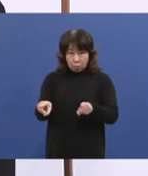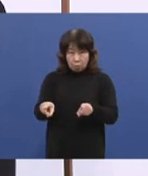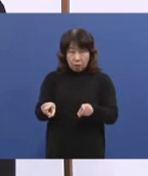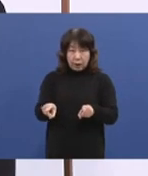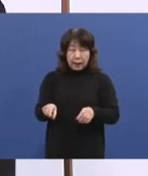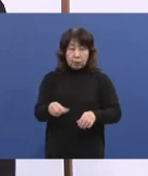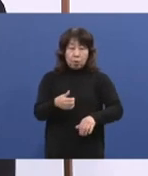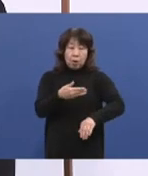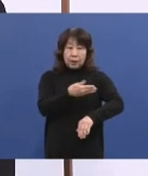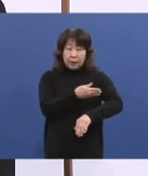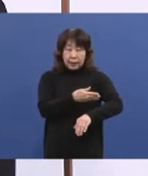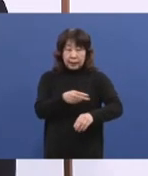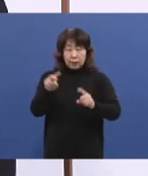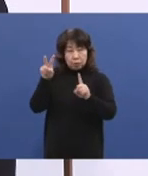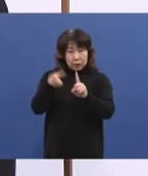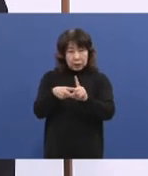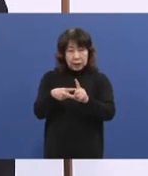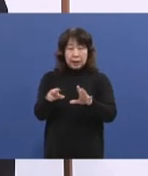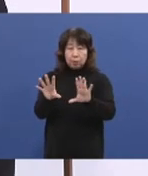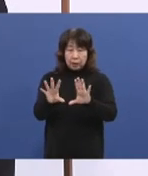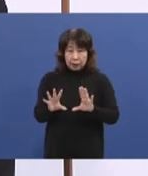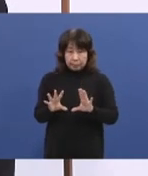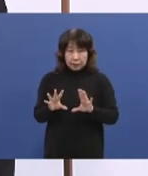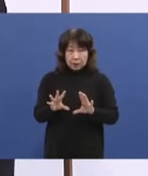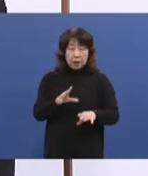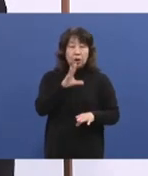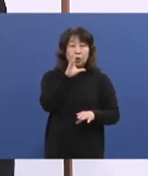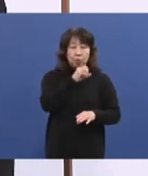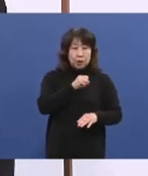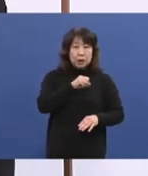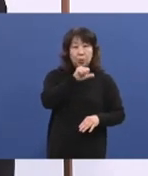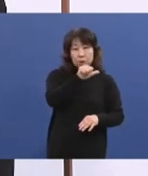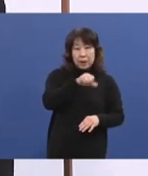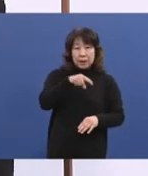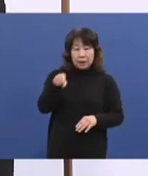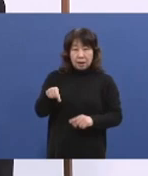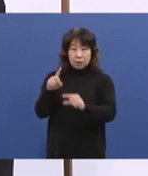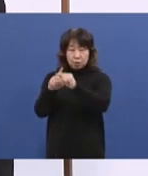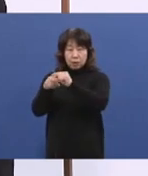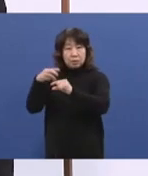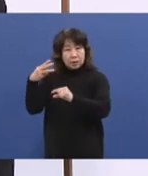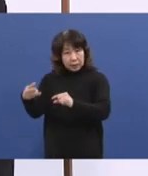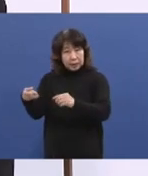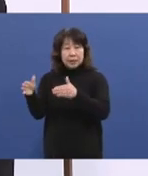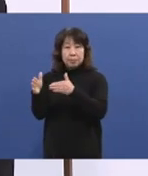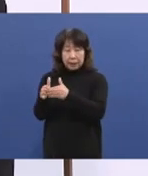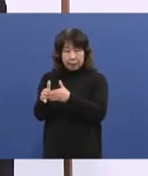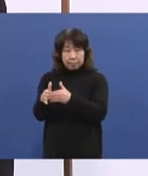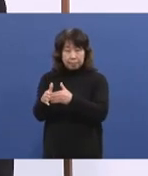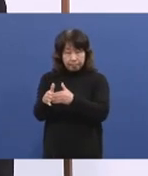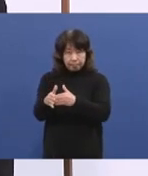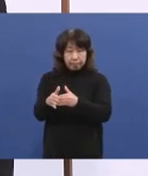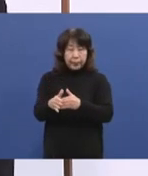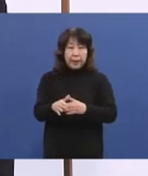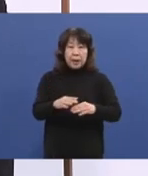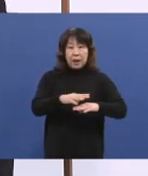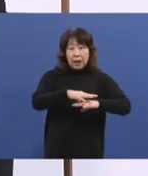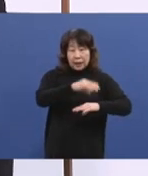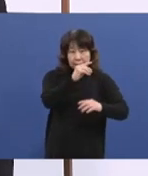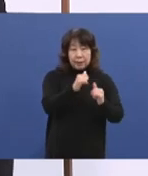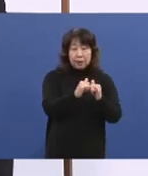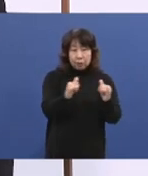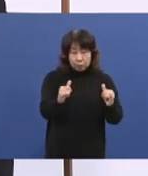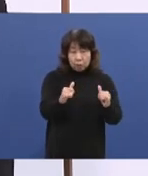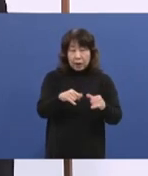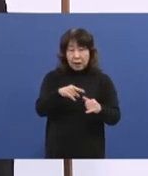認定が受けられる教室です。5歳のお子様から中学3年生を対象に、将棋初心者から有段